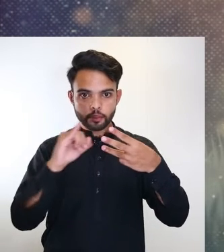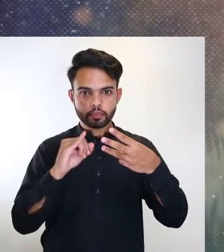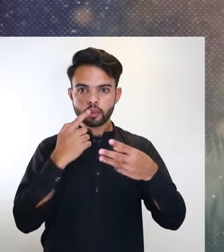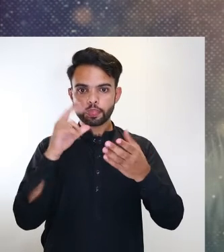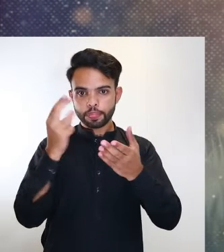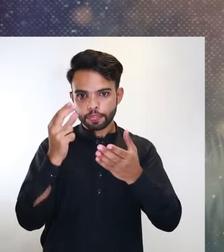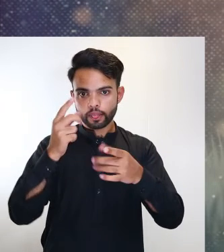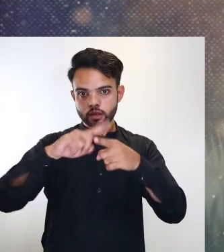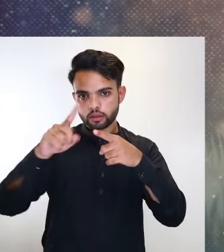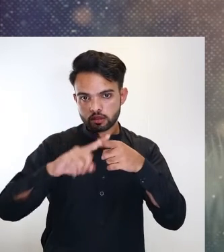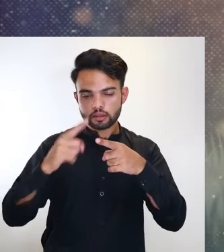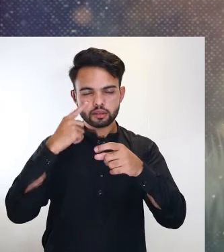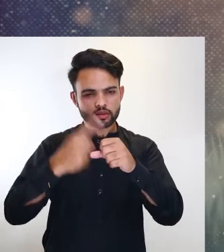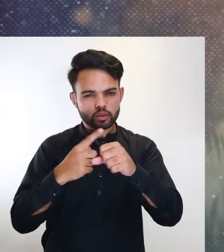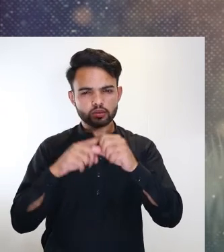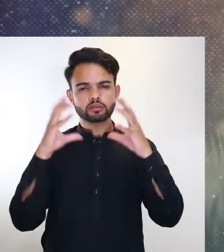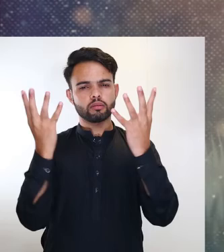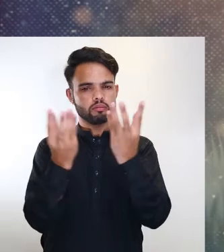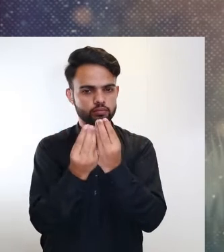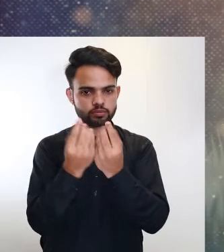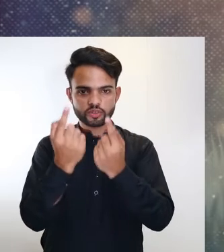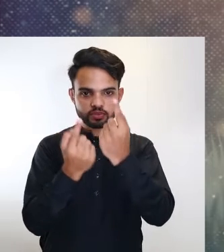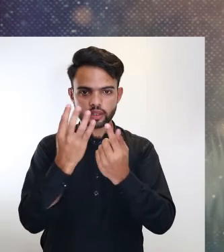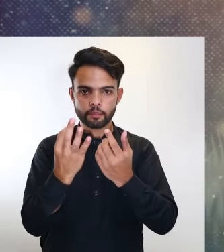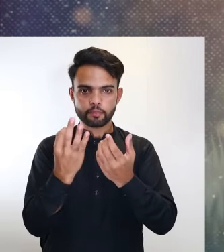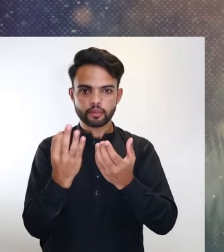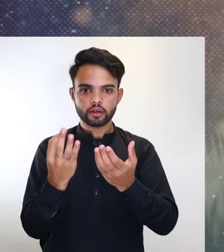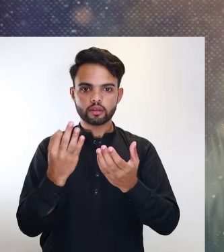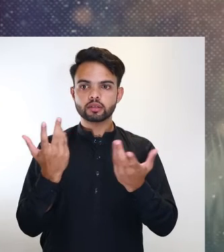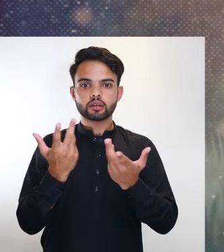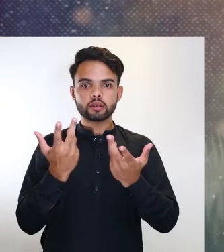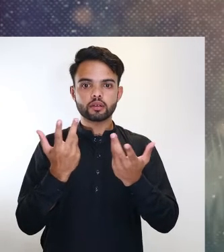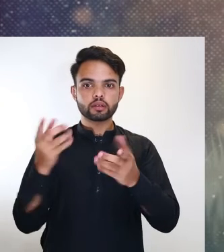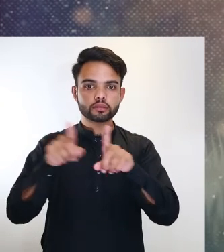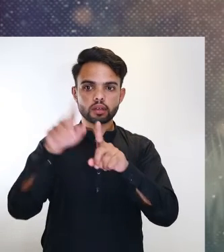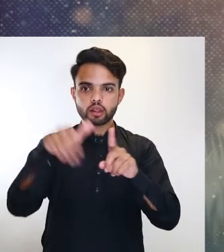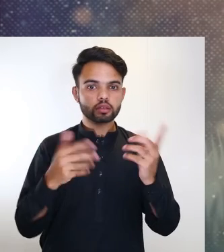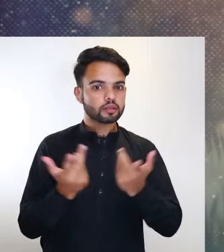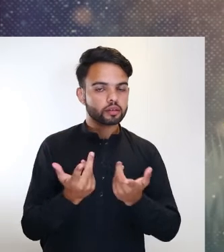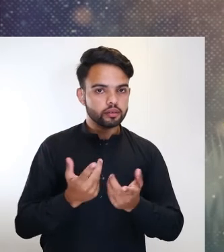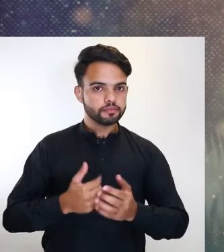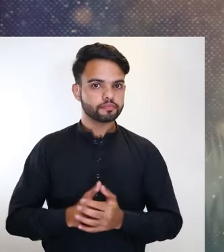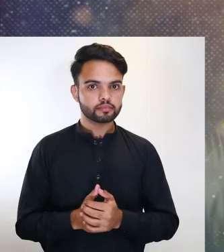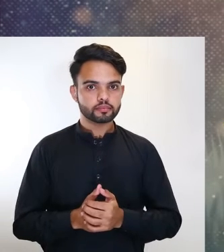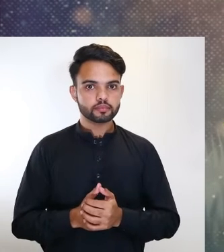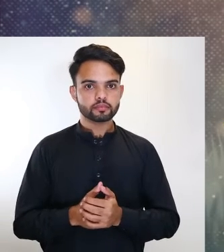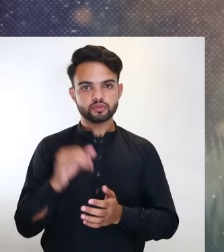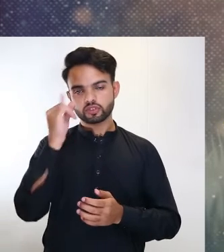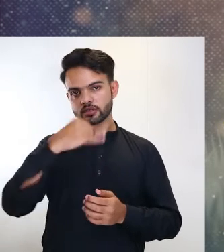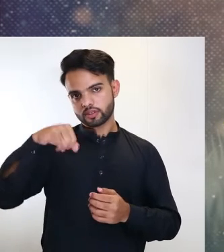टमाटर, प्याज, खीरा, गाजर, सलाद पत्ता, मूली वगैरह साथ लाने को कहा।